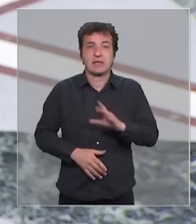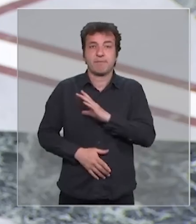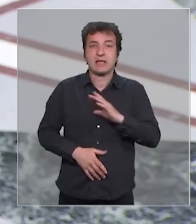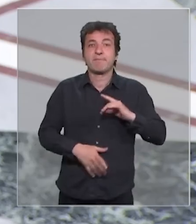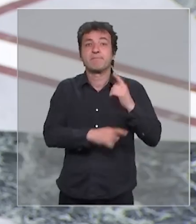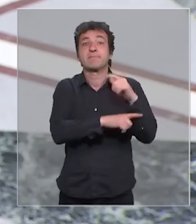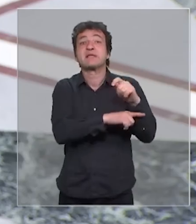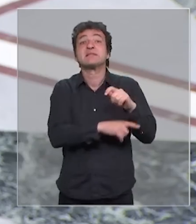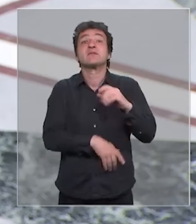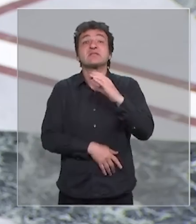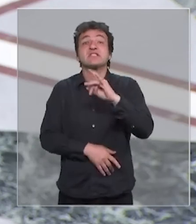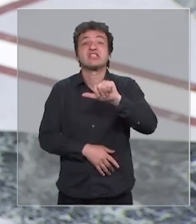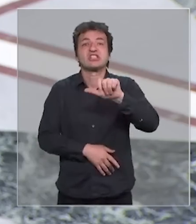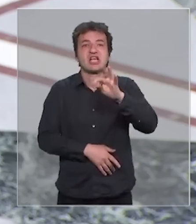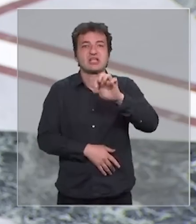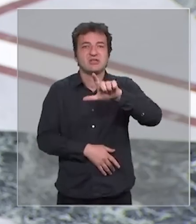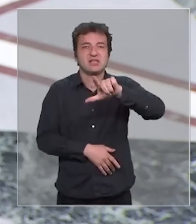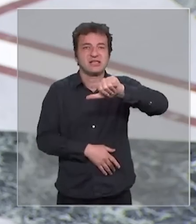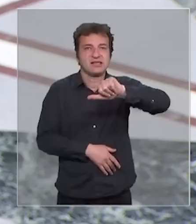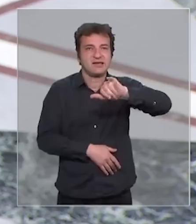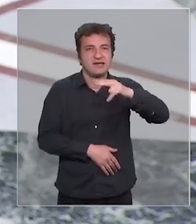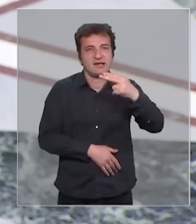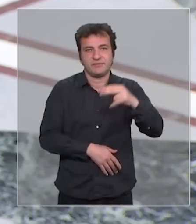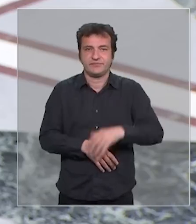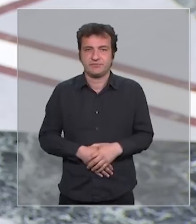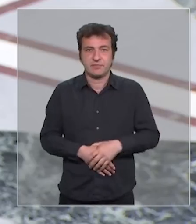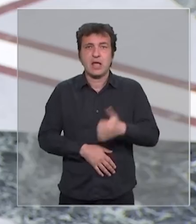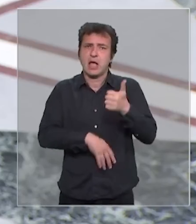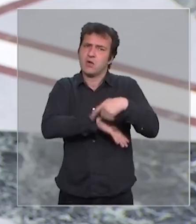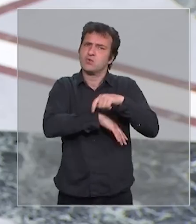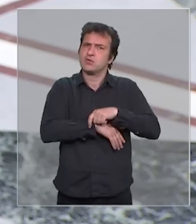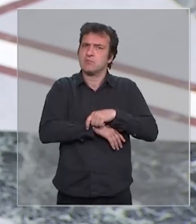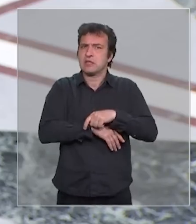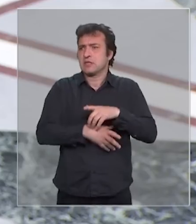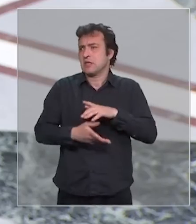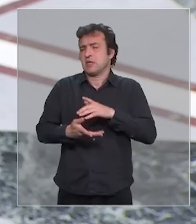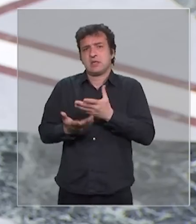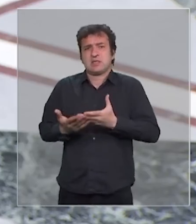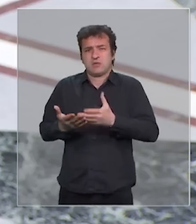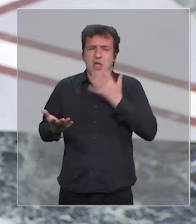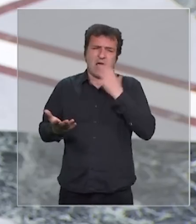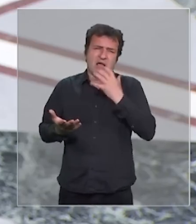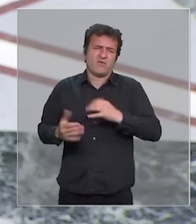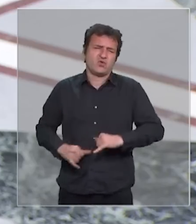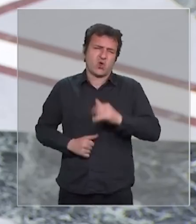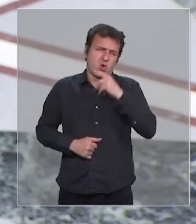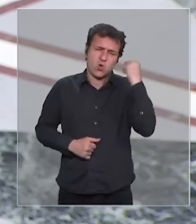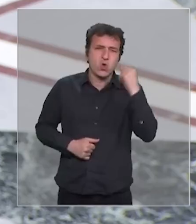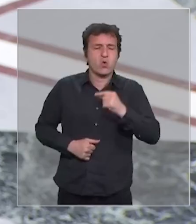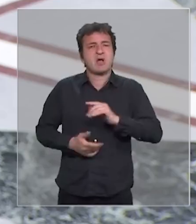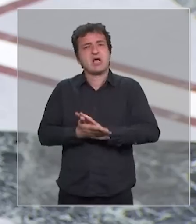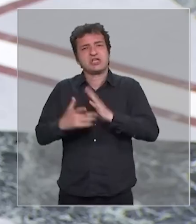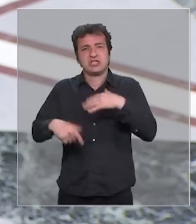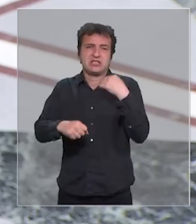l'avez rappelé, il y a une semaine, le drame de la mort d'un jeune homme de 17 ans lors d'un contrôle routier a beaucoup choqué à travers